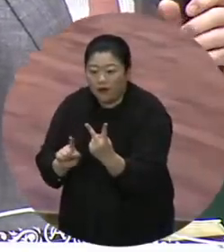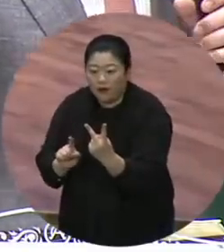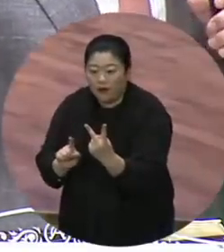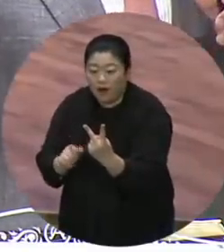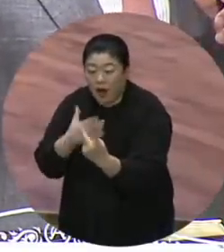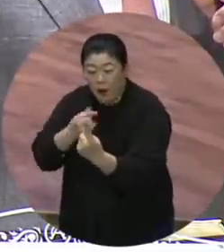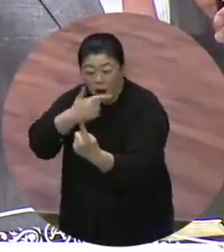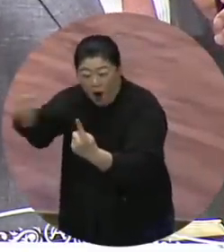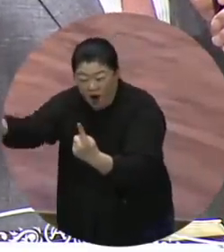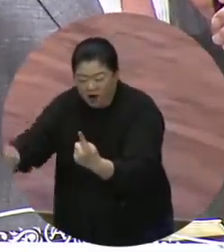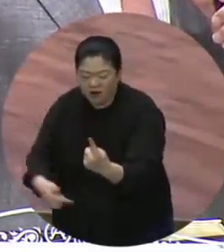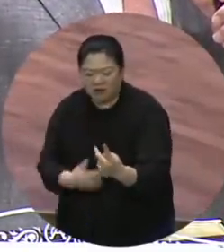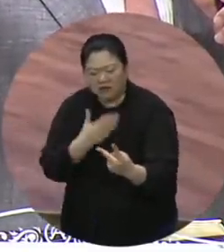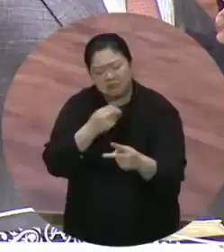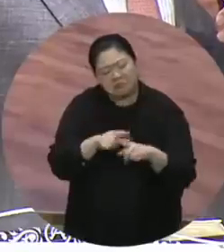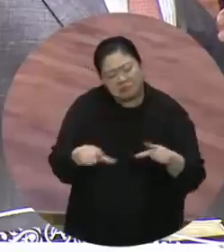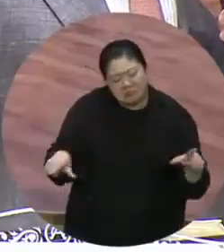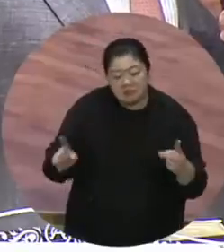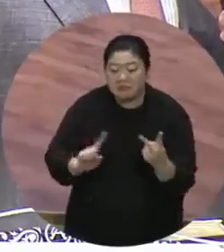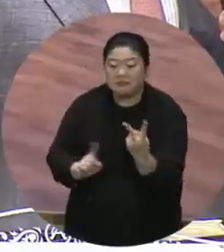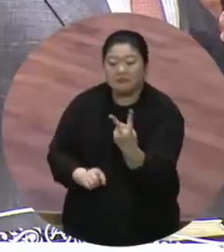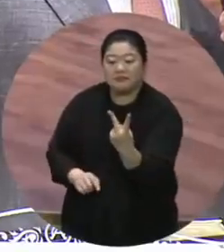다 잊어버리고 불신자처럼 살게